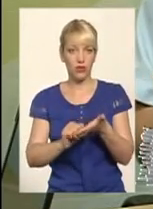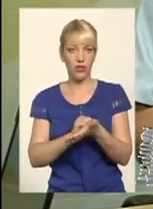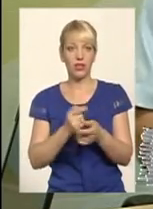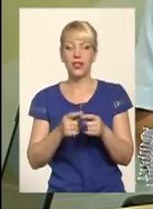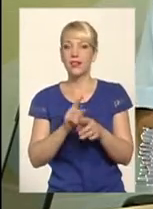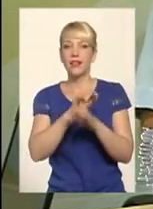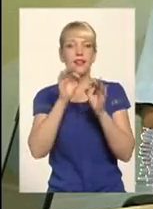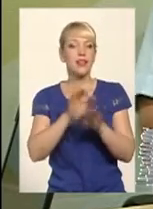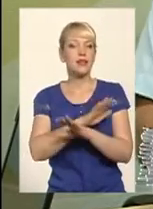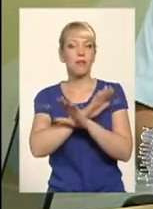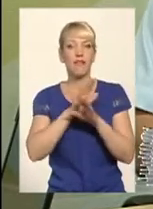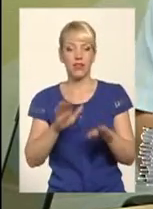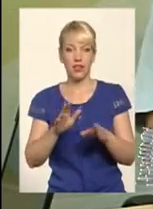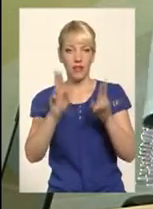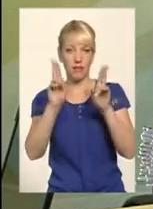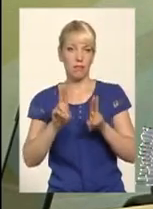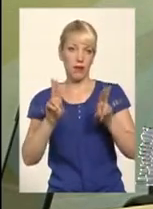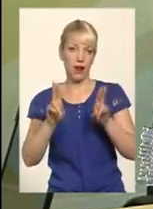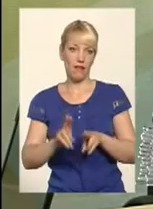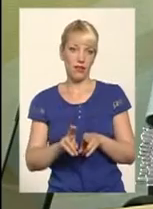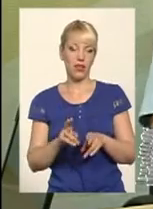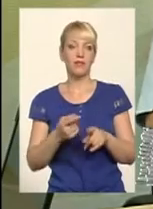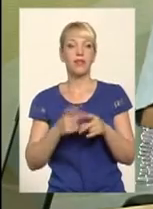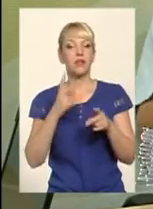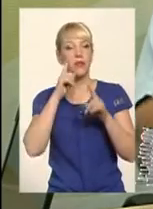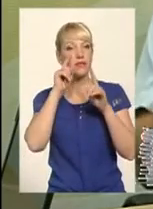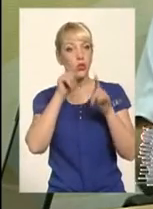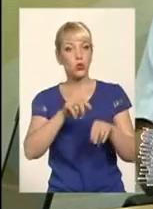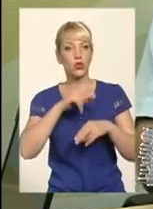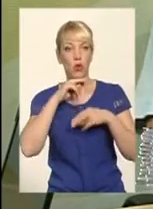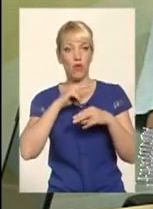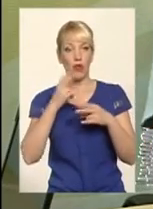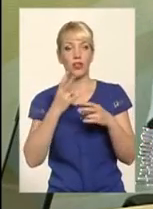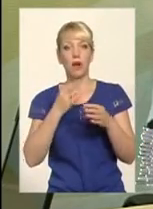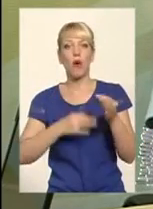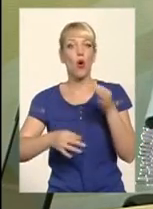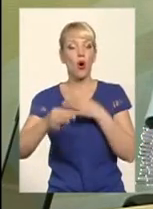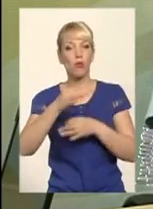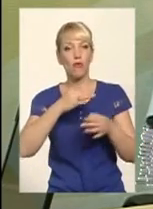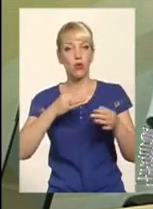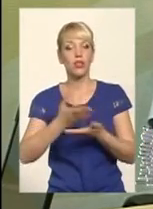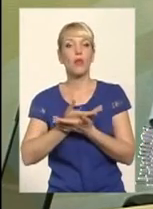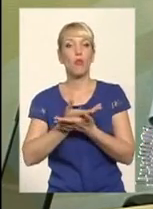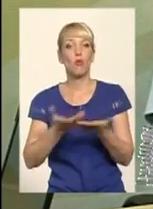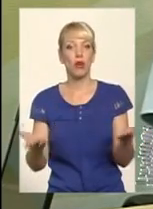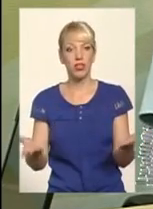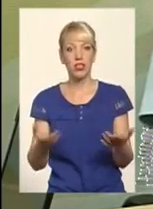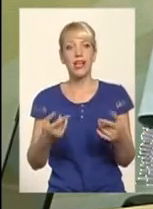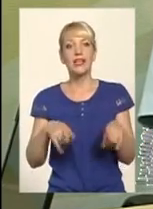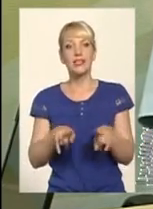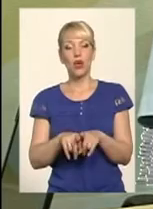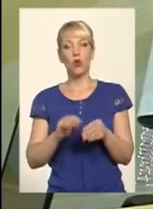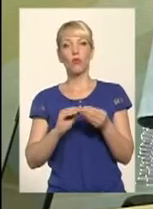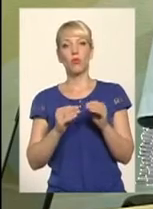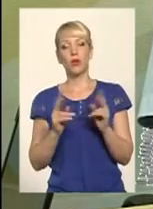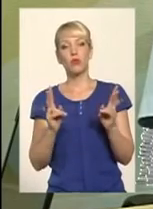несправедливі правила гри, і вони були встановлені несправедливо. Це теж треба звернути увагу, і це треба обговорити публічно. Я думаю, що треба сьогодні з такою проблемою